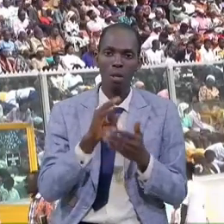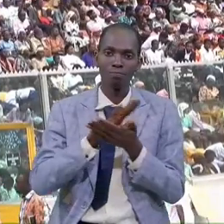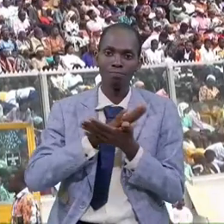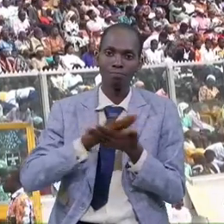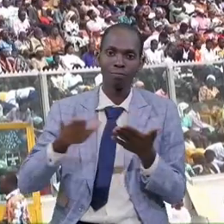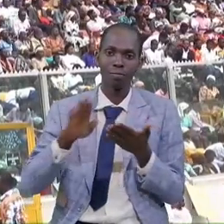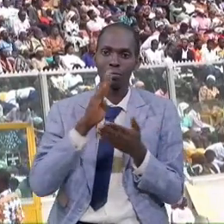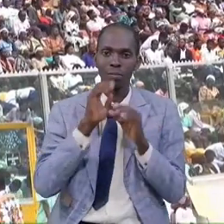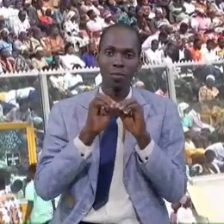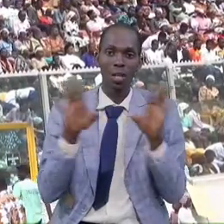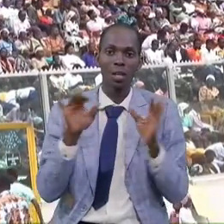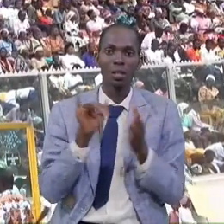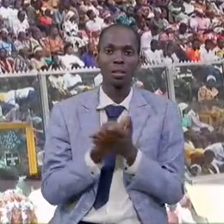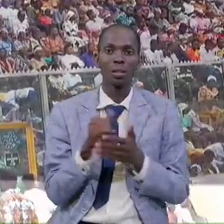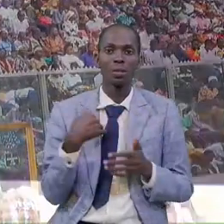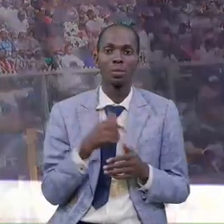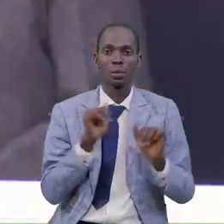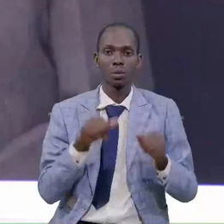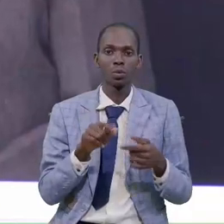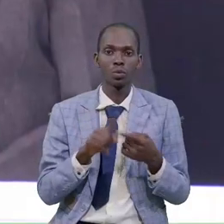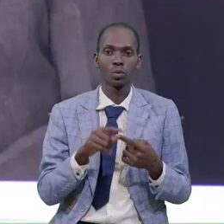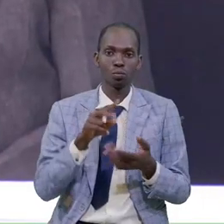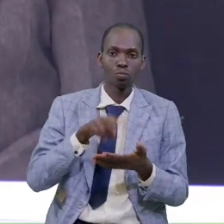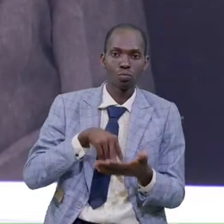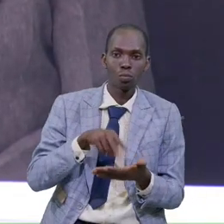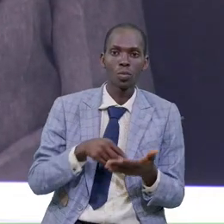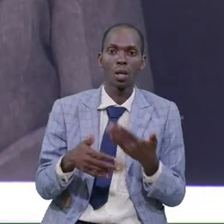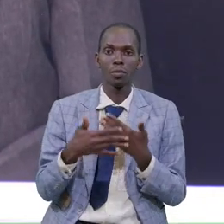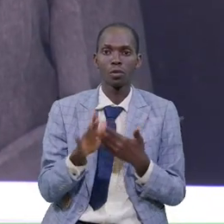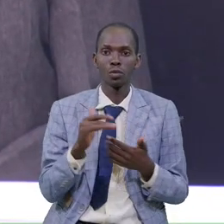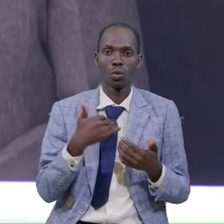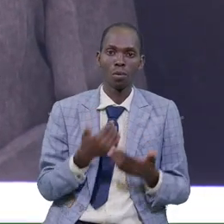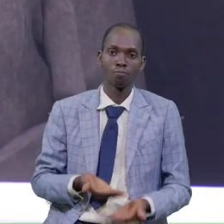see after you have presented your cards.